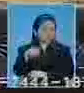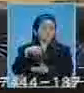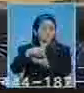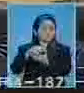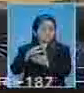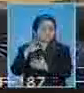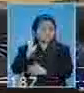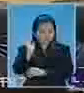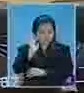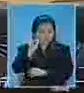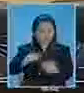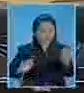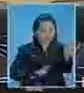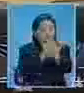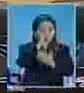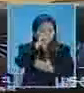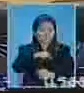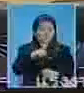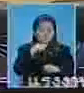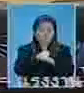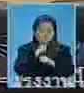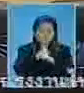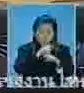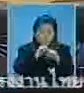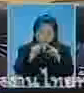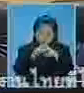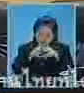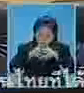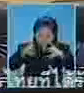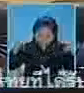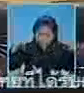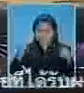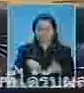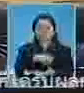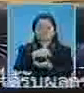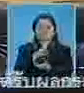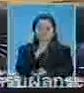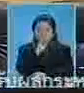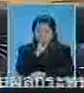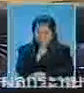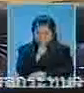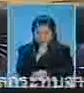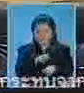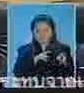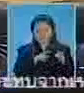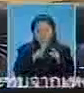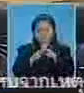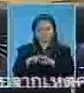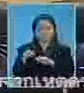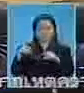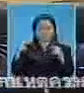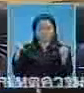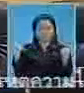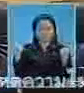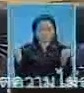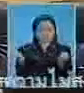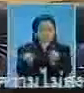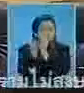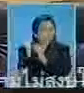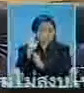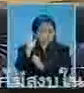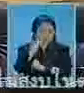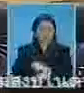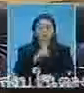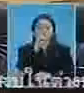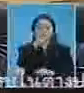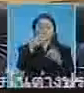ในส่วนของบทบาทของเราที่มีมากที่สุดเนี่ยอันนี้เรียนตามตรงเลยครับไม่ได้ต้องการที่จะเปิดแผลเก่าแต่อย่างใดแต่ถามว่าปั